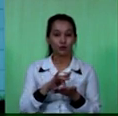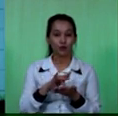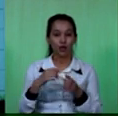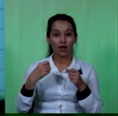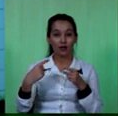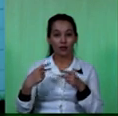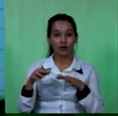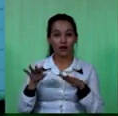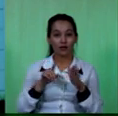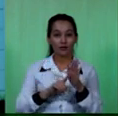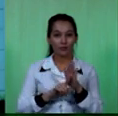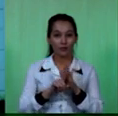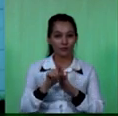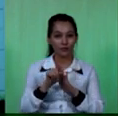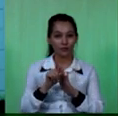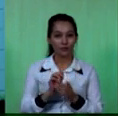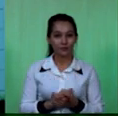tomonga harakatlanmoqda.